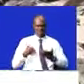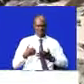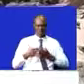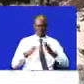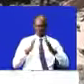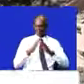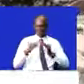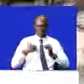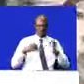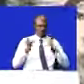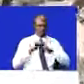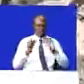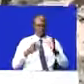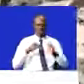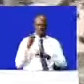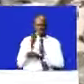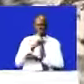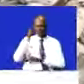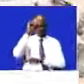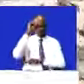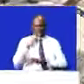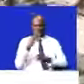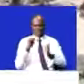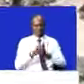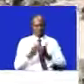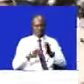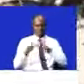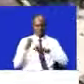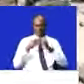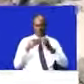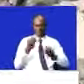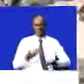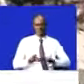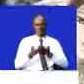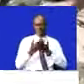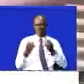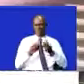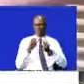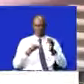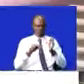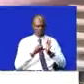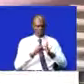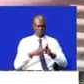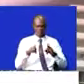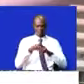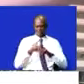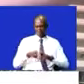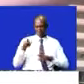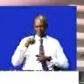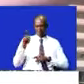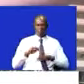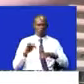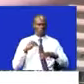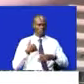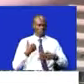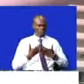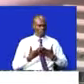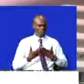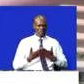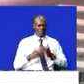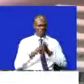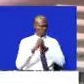minyaga ka okwayo piny owacho mondo oyie odonjre e wachno mapiyo kaka nyalore. Wan matek jowadwa, sirikal